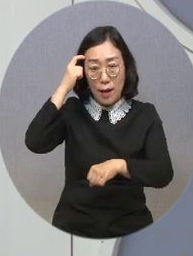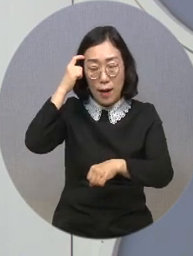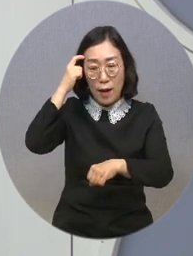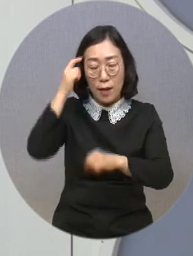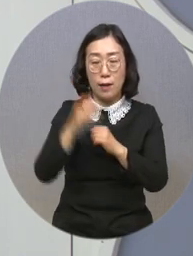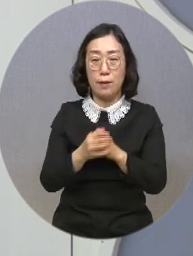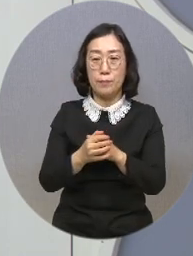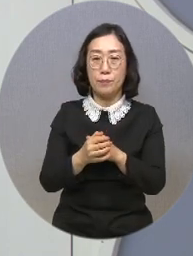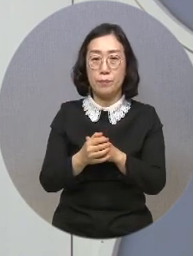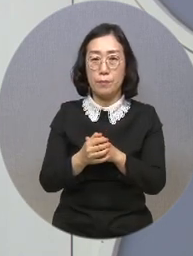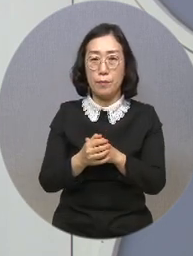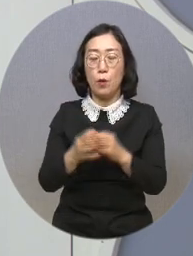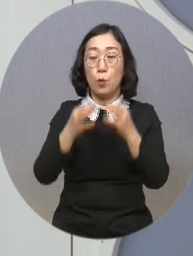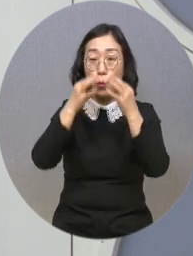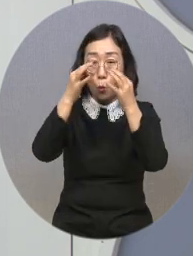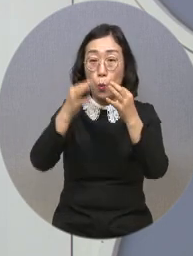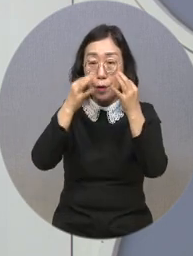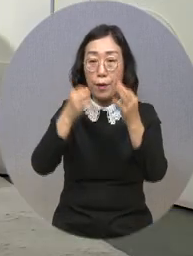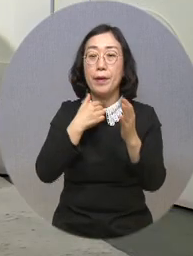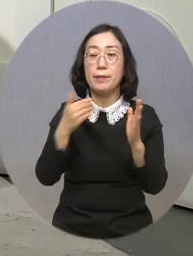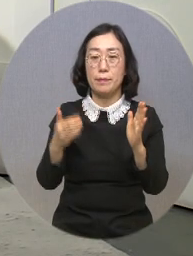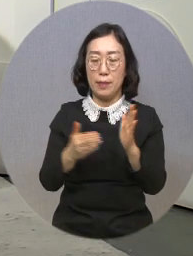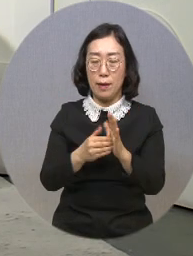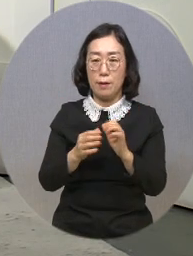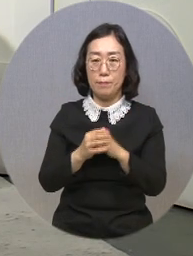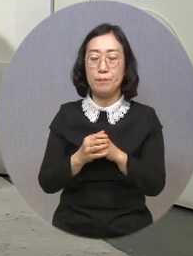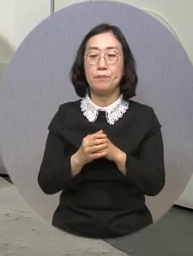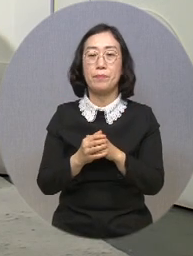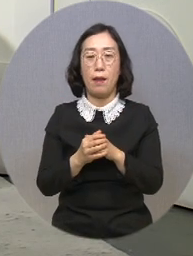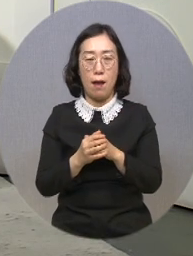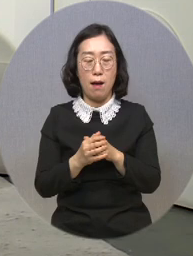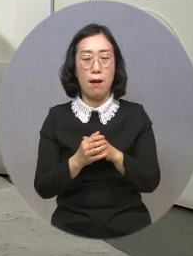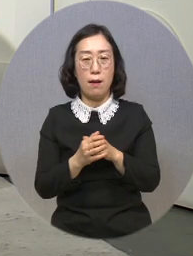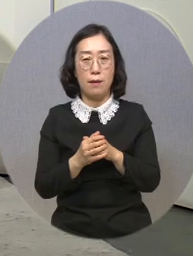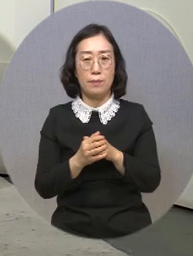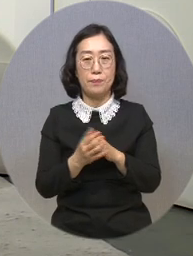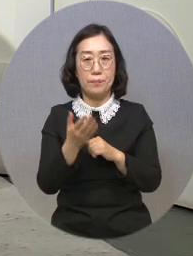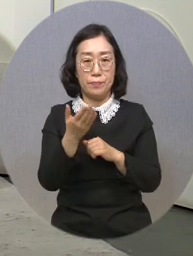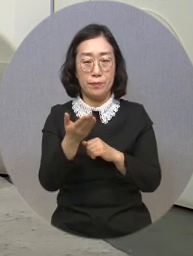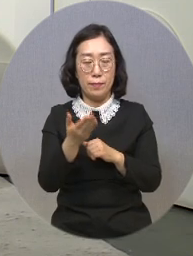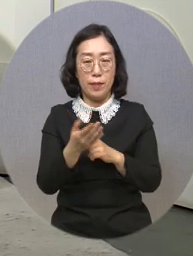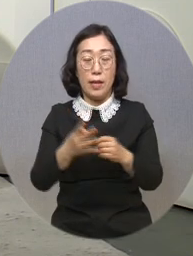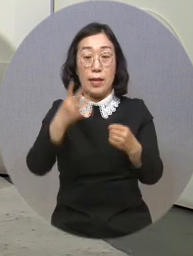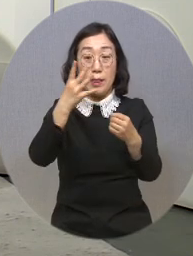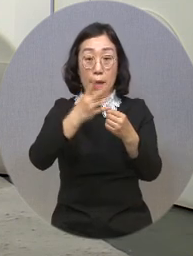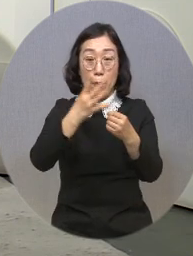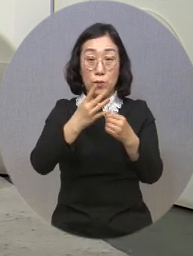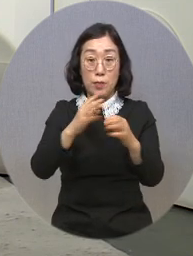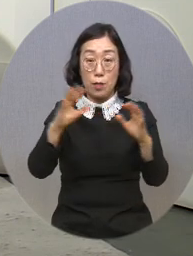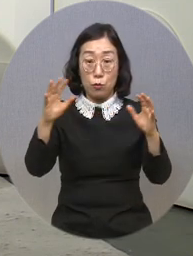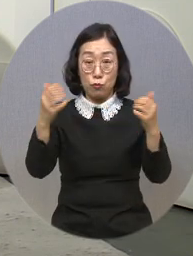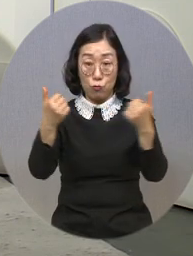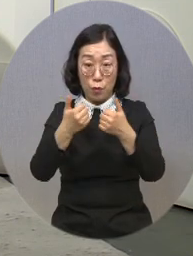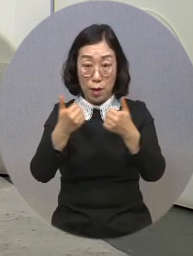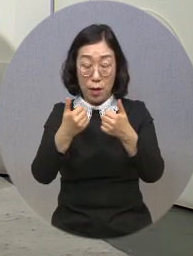두고 그쪽에 노력을 많이 했습니다. 그러시군요. 이 사선 국회의원에